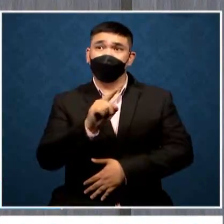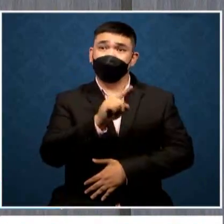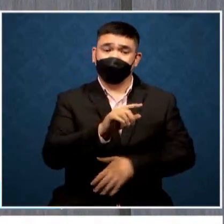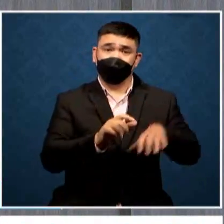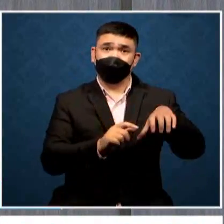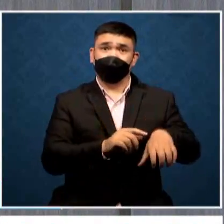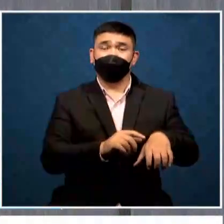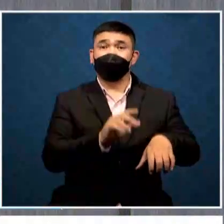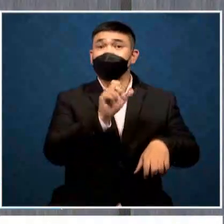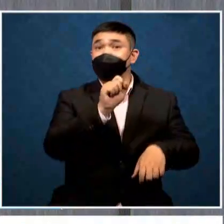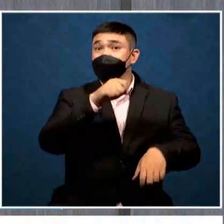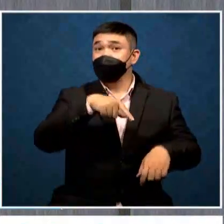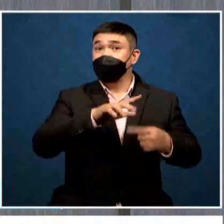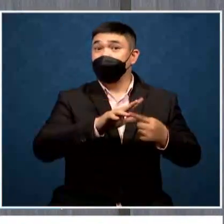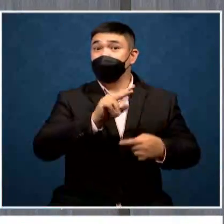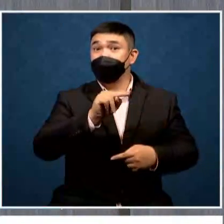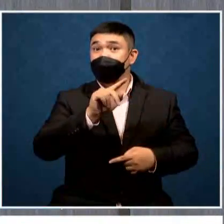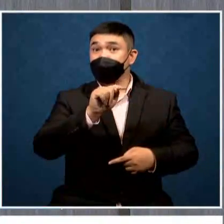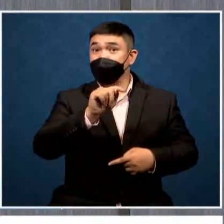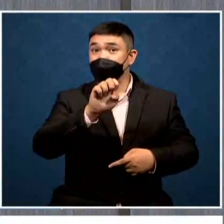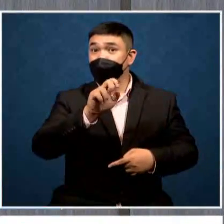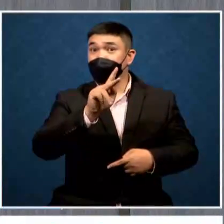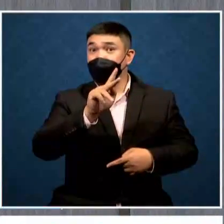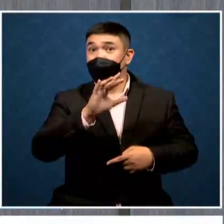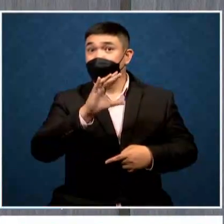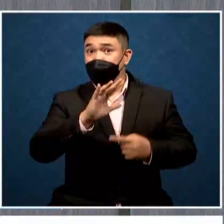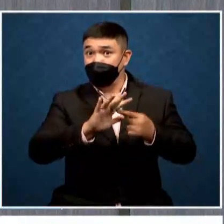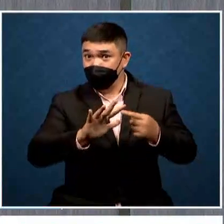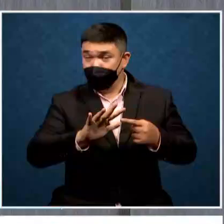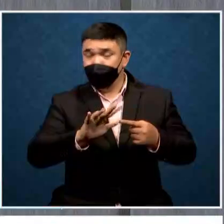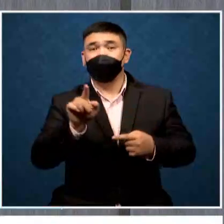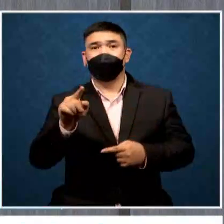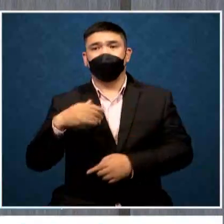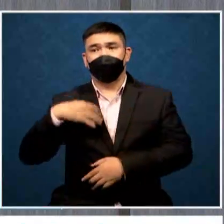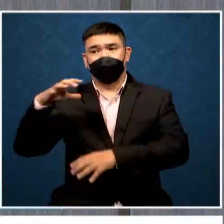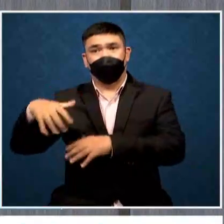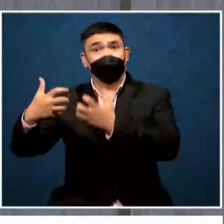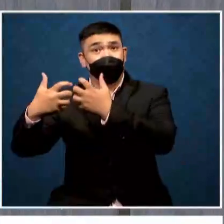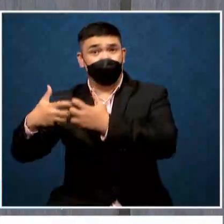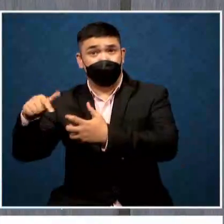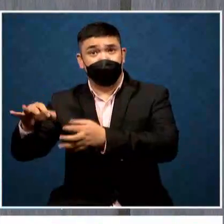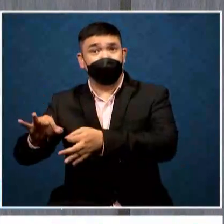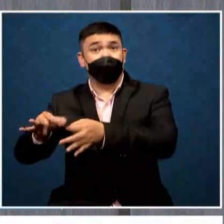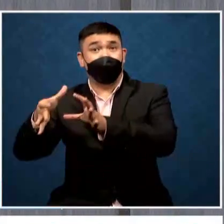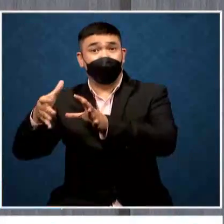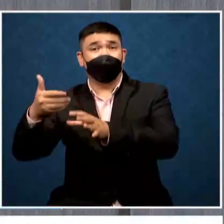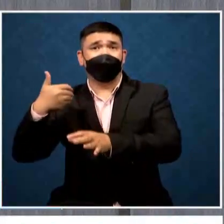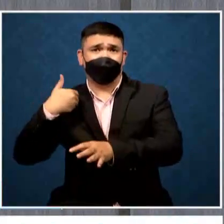าเคเดอร์โรงงานนะครับพอเกิดเหตุอย่างนี้ครับท่านประธ